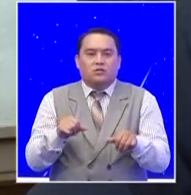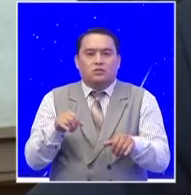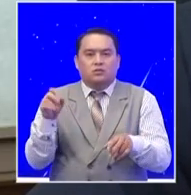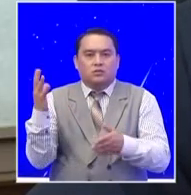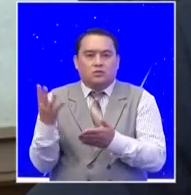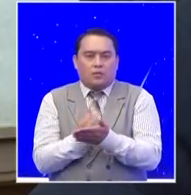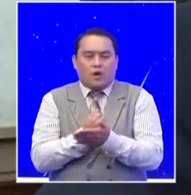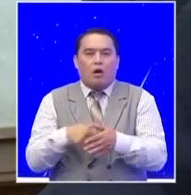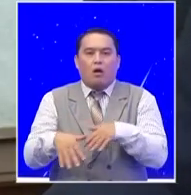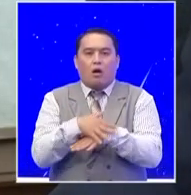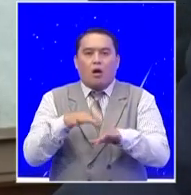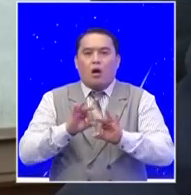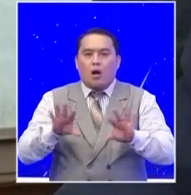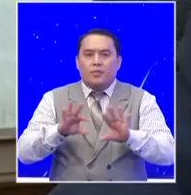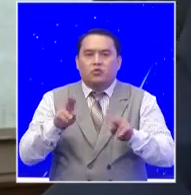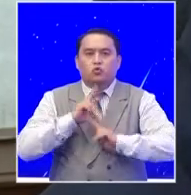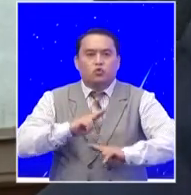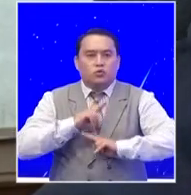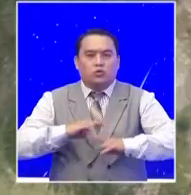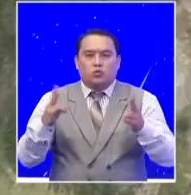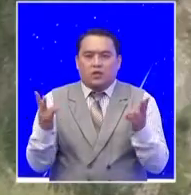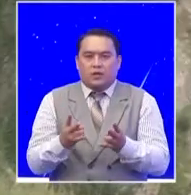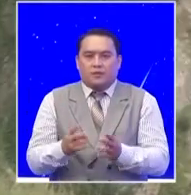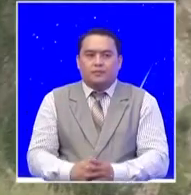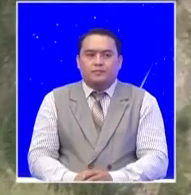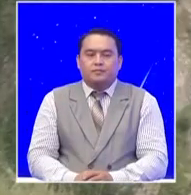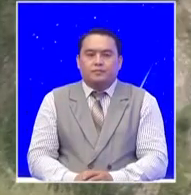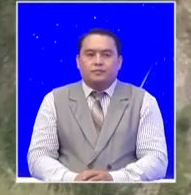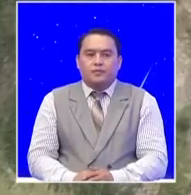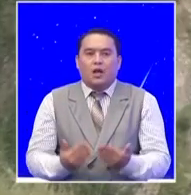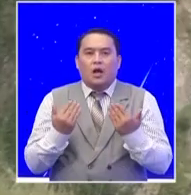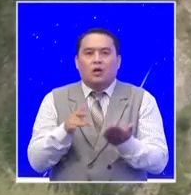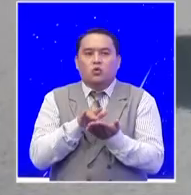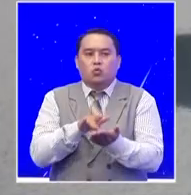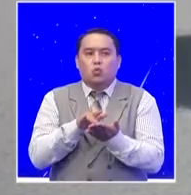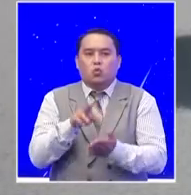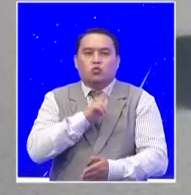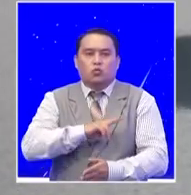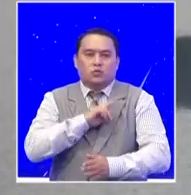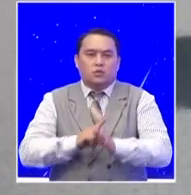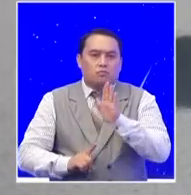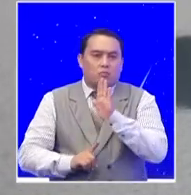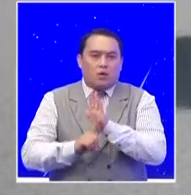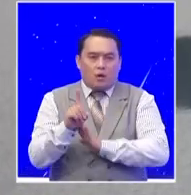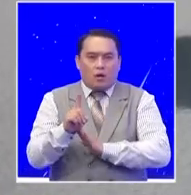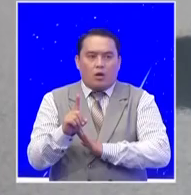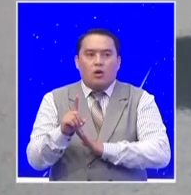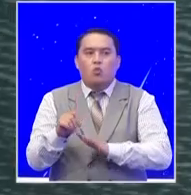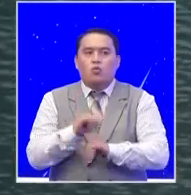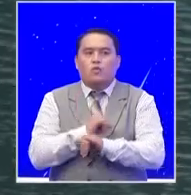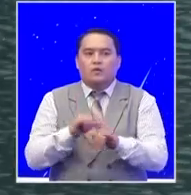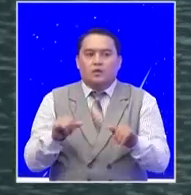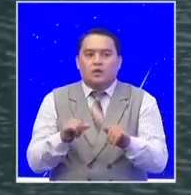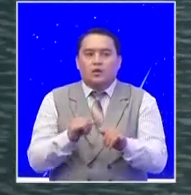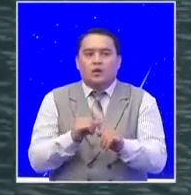Халықпен кездесіп, түсіндіру жұмыстарын жан-жақты жүргізу керек. Өңірде қазір туристік нысандар жұмысы қызып тұр. Десе де арқаны кенге жаятын